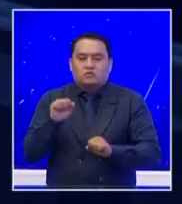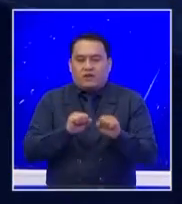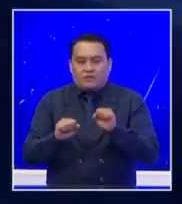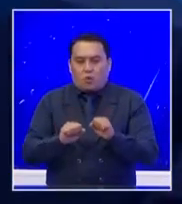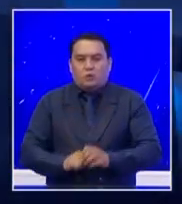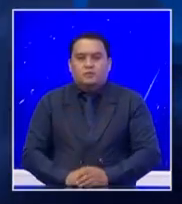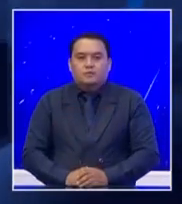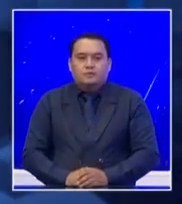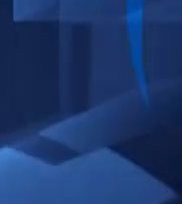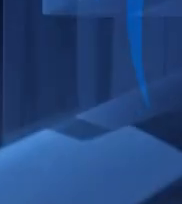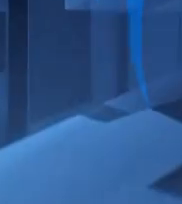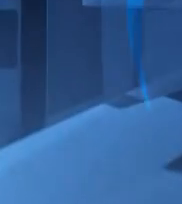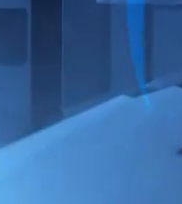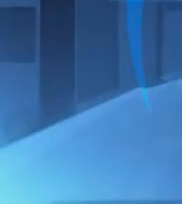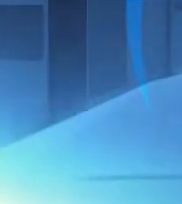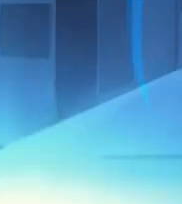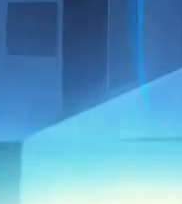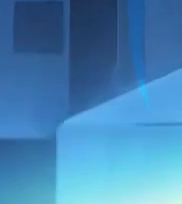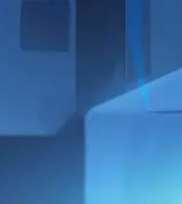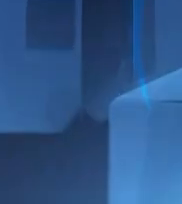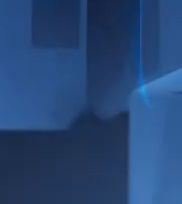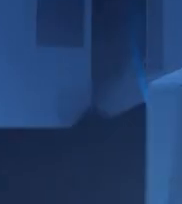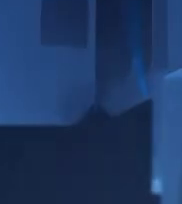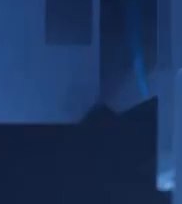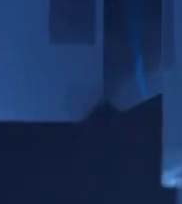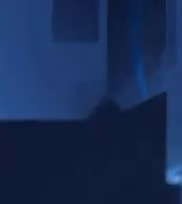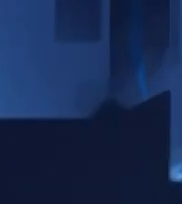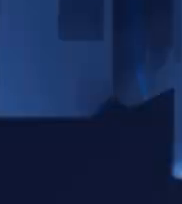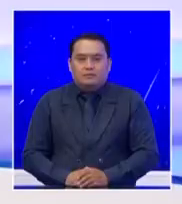дезинфекции. Дамир Анитов, Жай Курманбаев, телеканал ЖИЦУ.